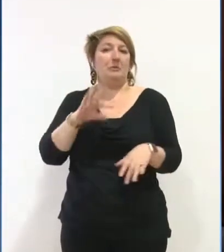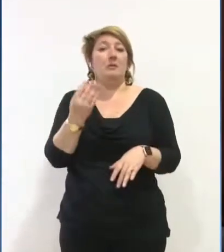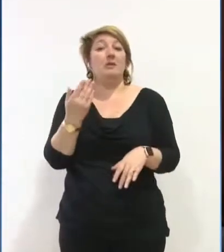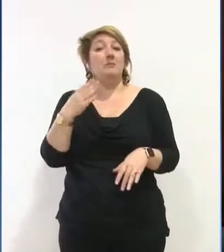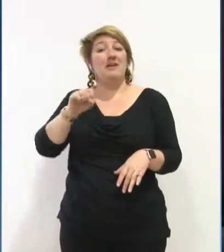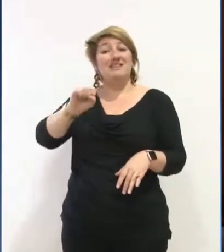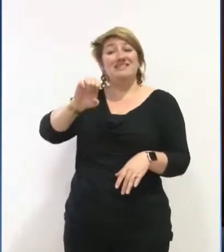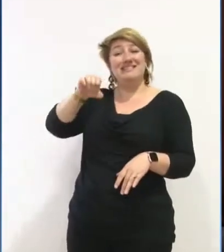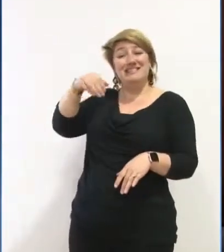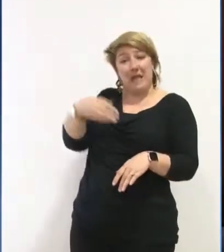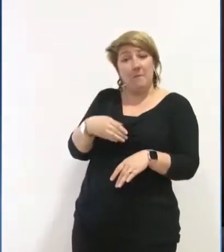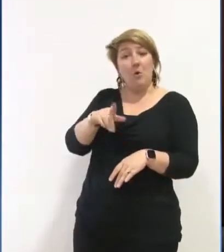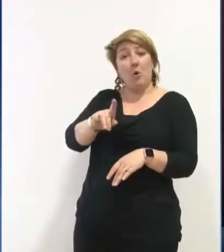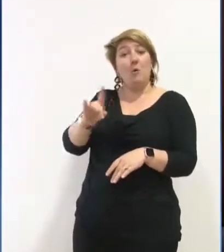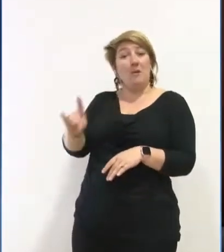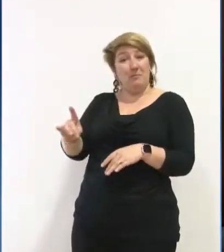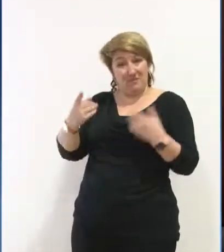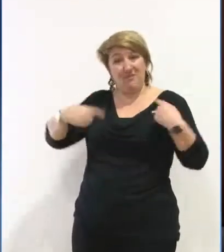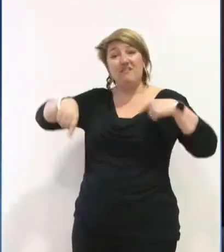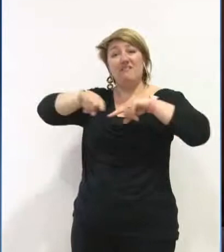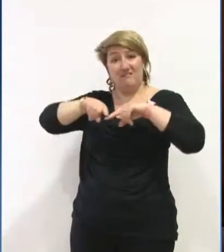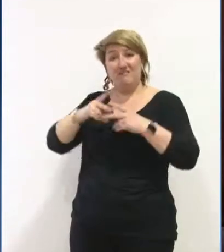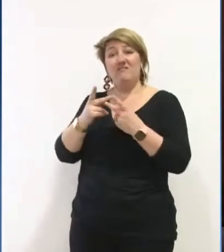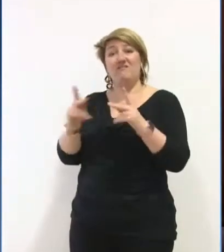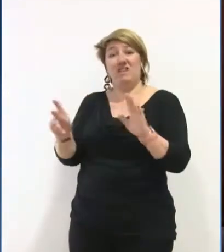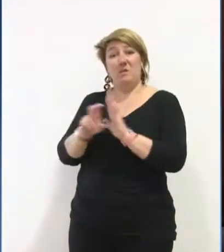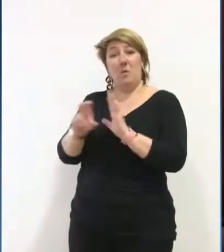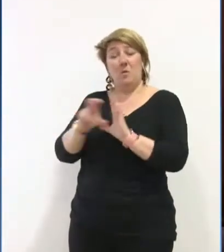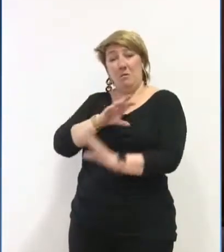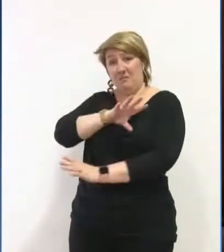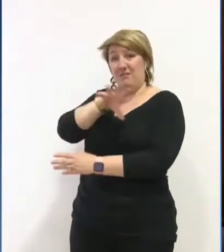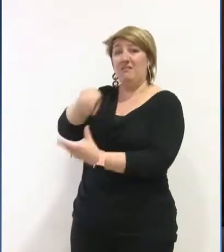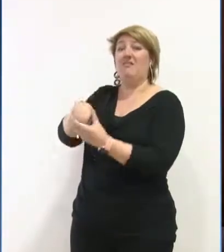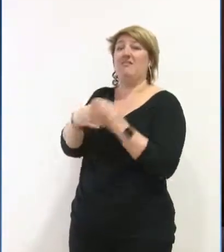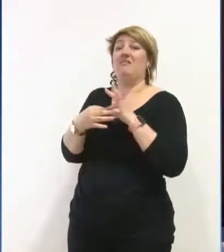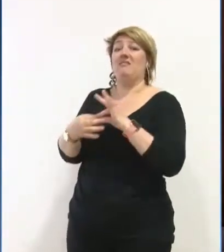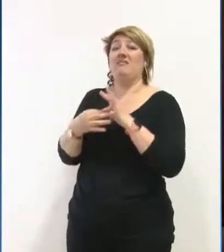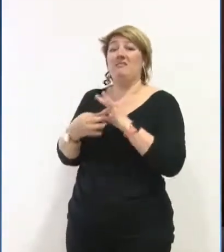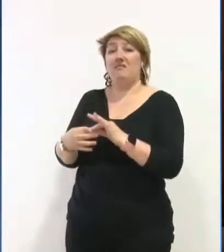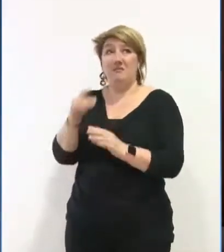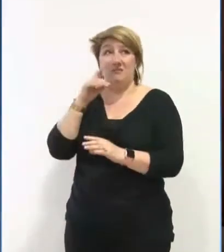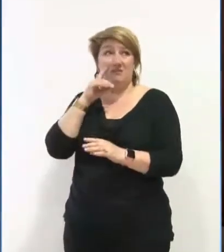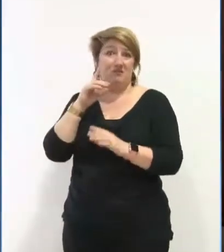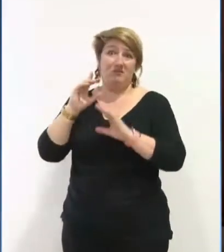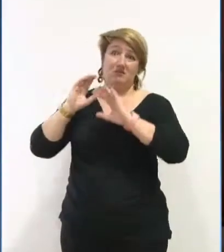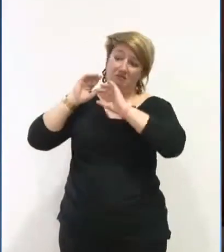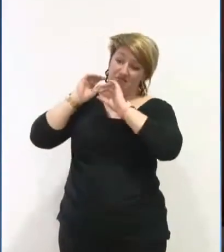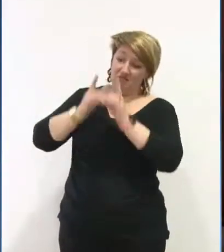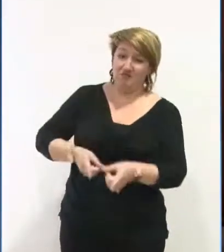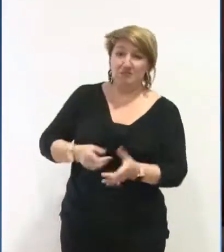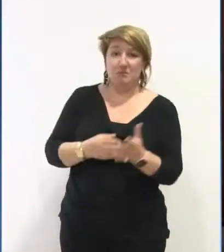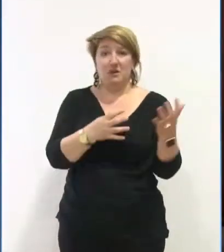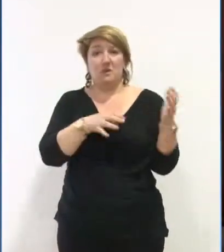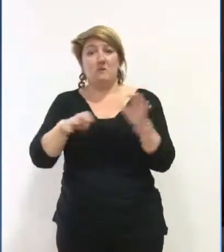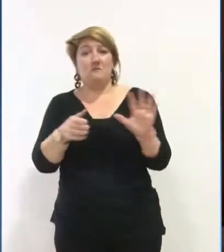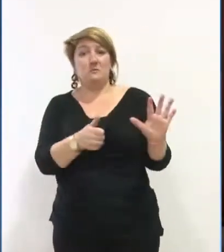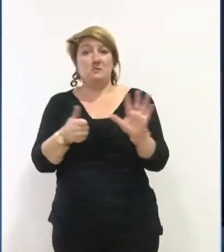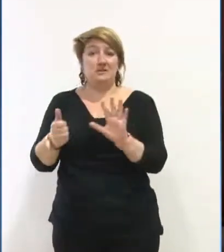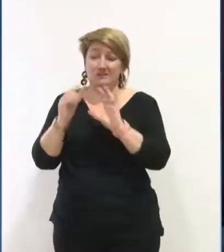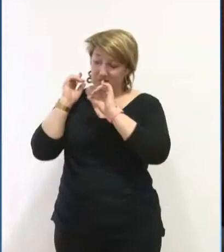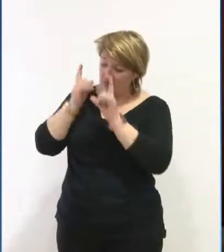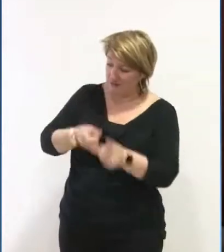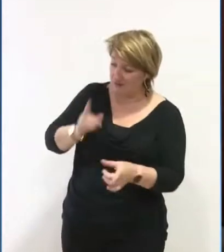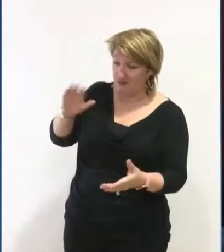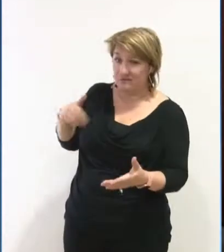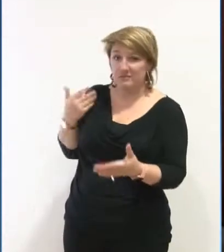Grenoble Habitat, présente à ses côtés depuis 1966. À ce jour, nous faisons le constat que